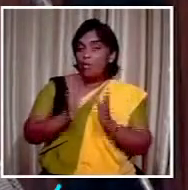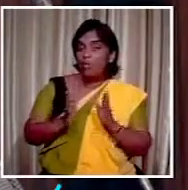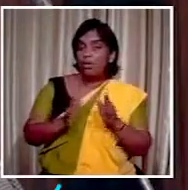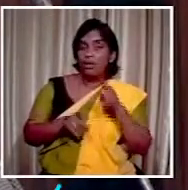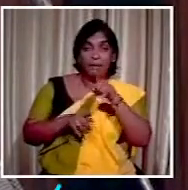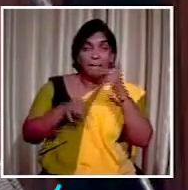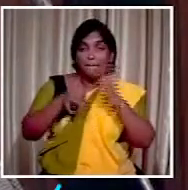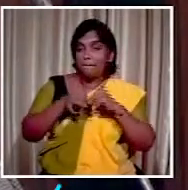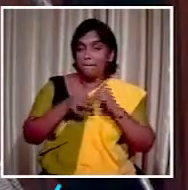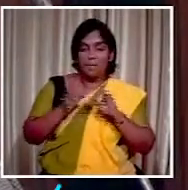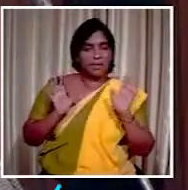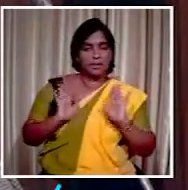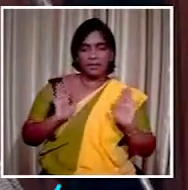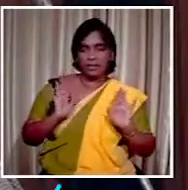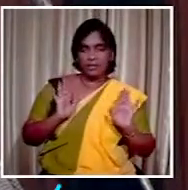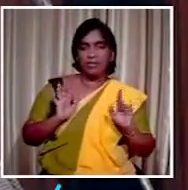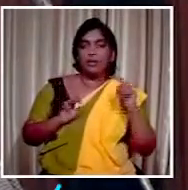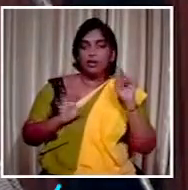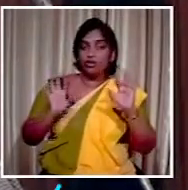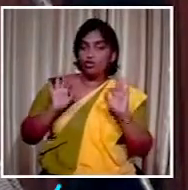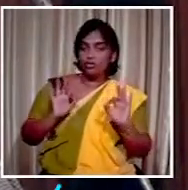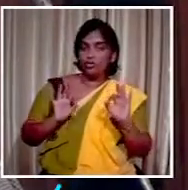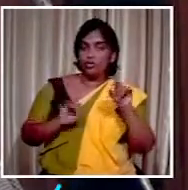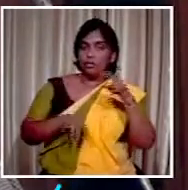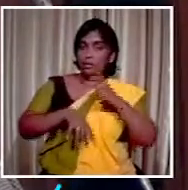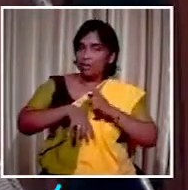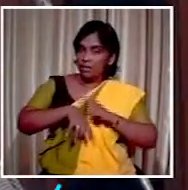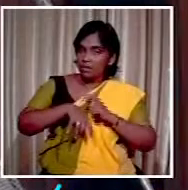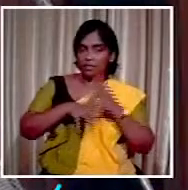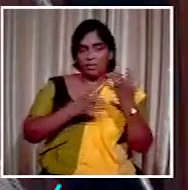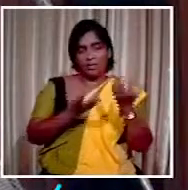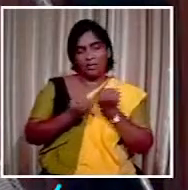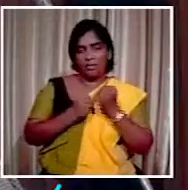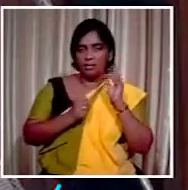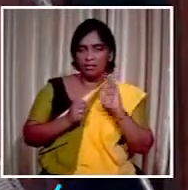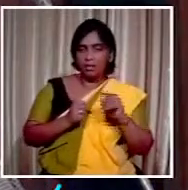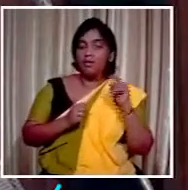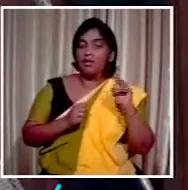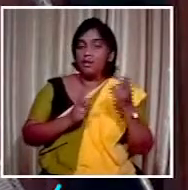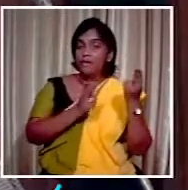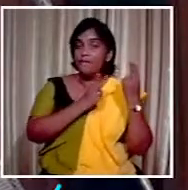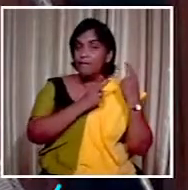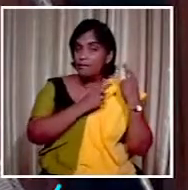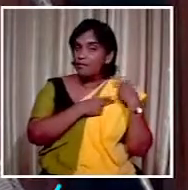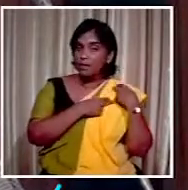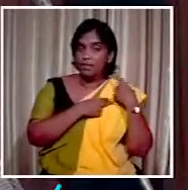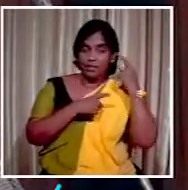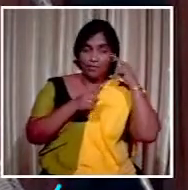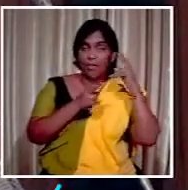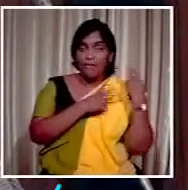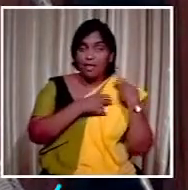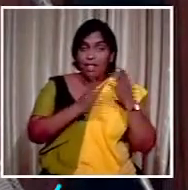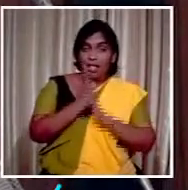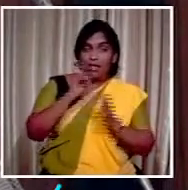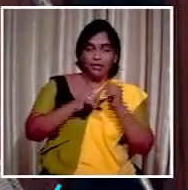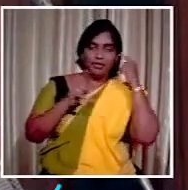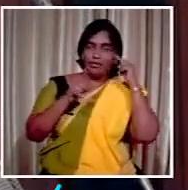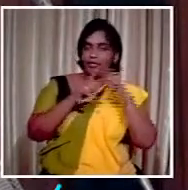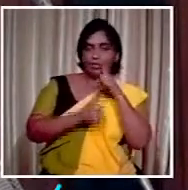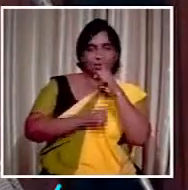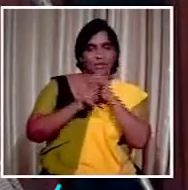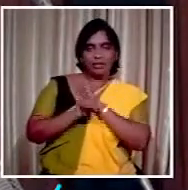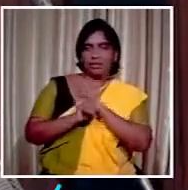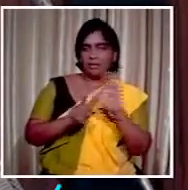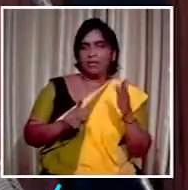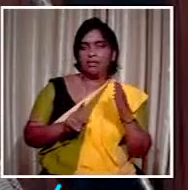නෙමෙයි ප්‍රශ්නේ. ඒකට සුදුසු කෙනෙක් ඒ අවස්ථාවේදී ගනි. තනතුරු වෙනුවෙන් අපි කතා කරන්නේ නැහැ මේ පාර්ලිමේන්තුවේ කවදාවත්.